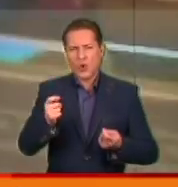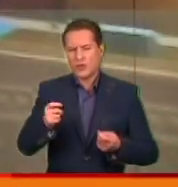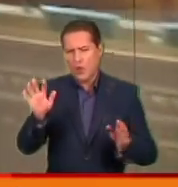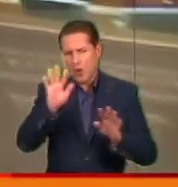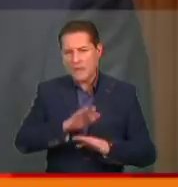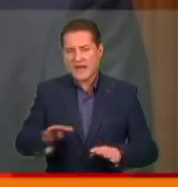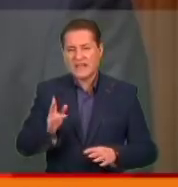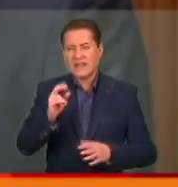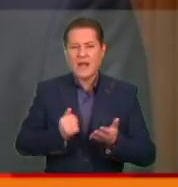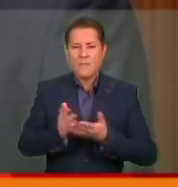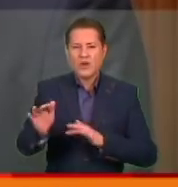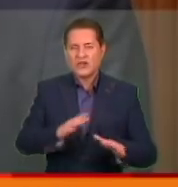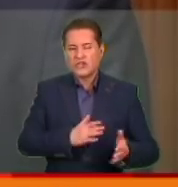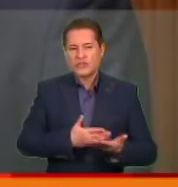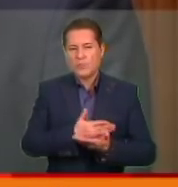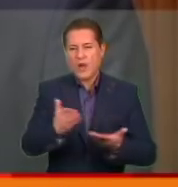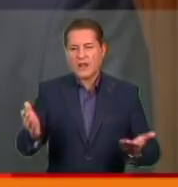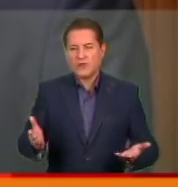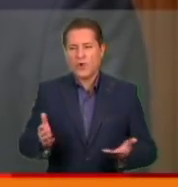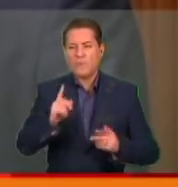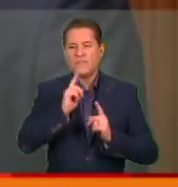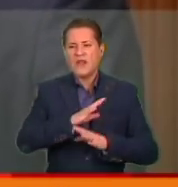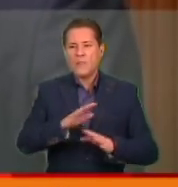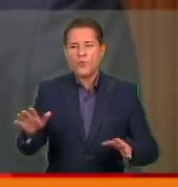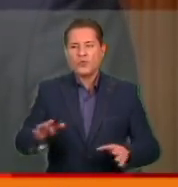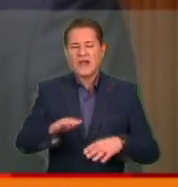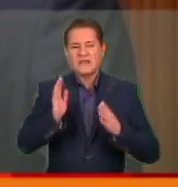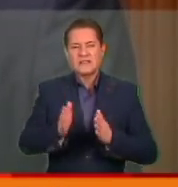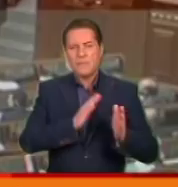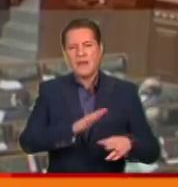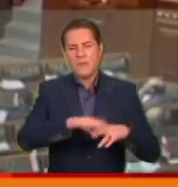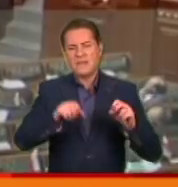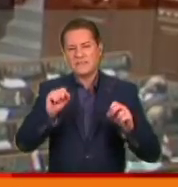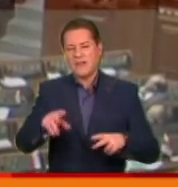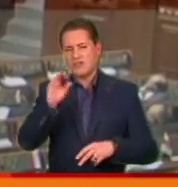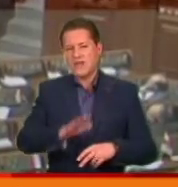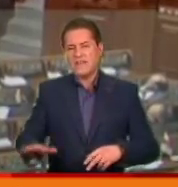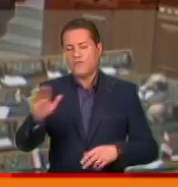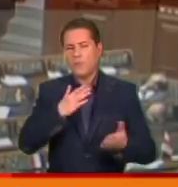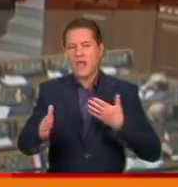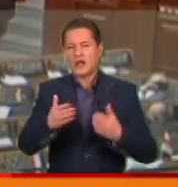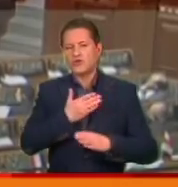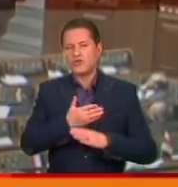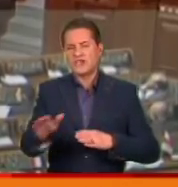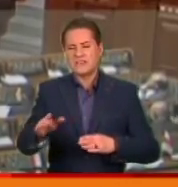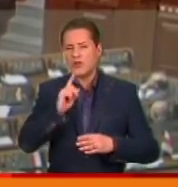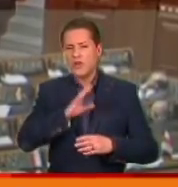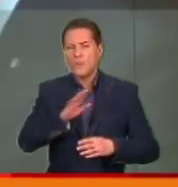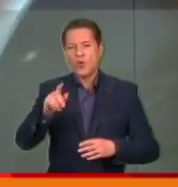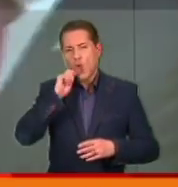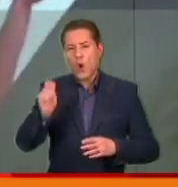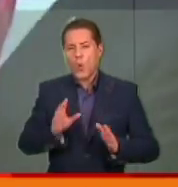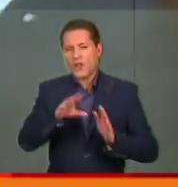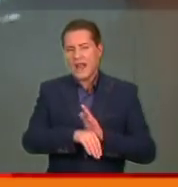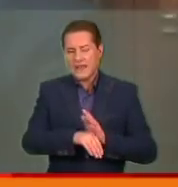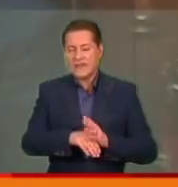політичному горизонті. Не буде стабільної, безпечної Європи, якщо її частиною не стане Україна.